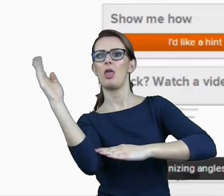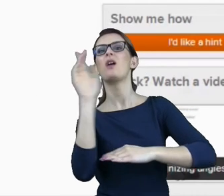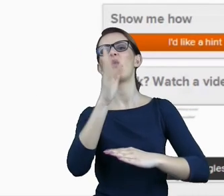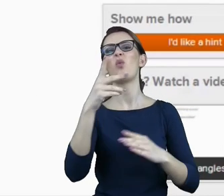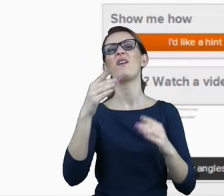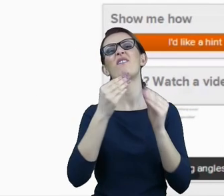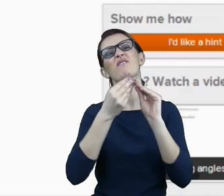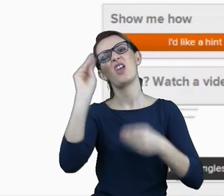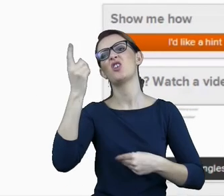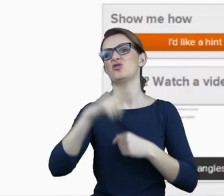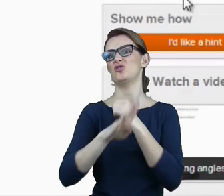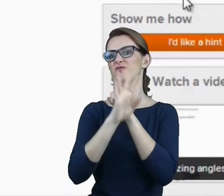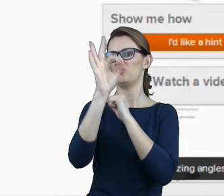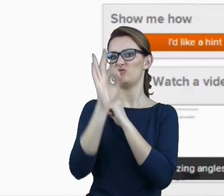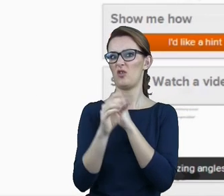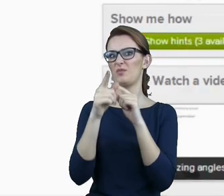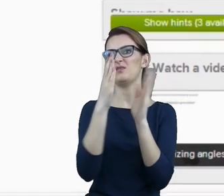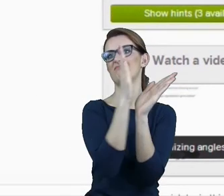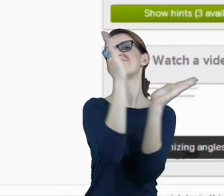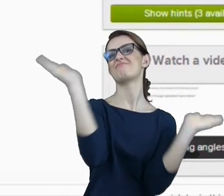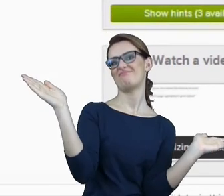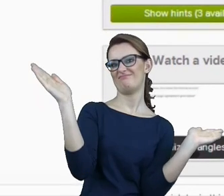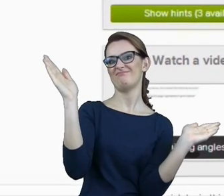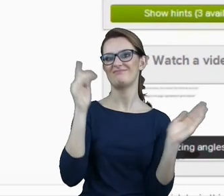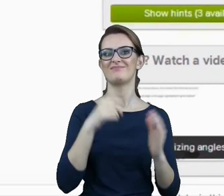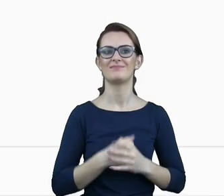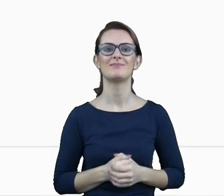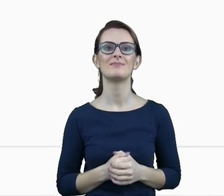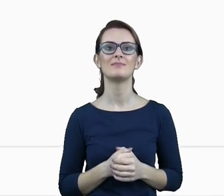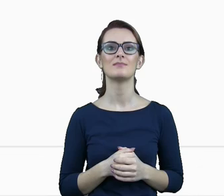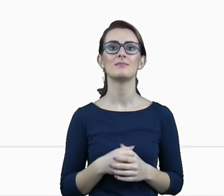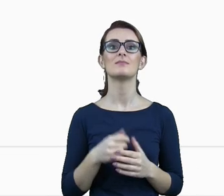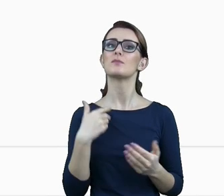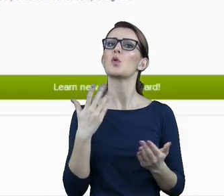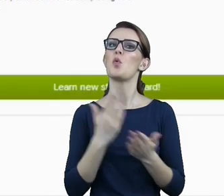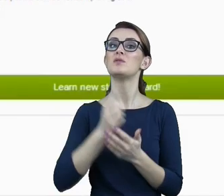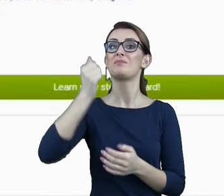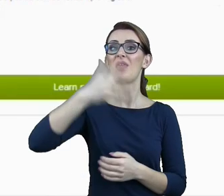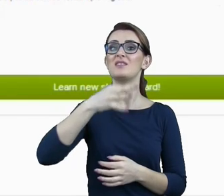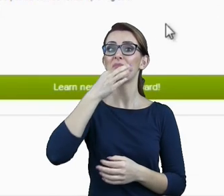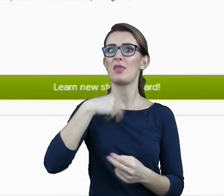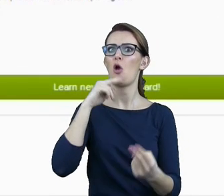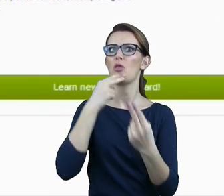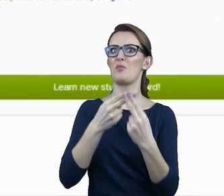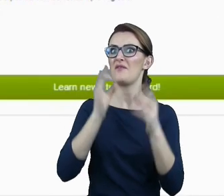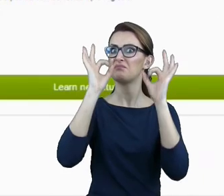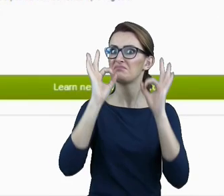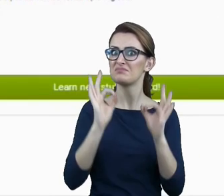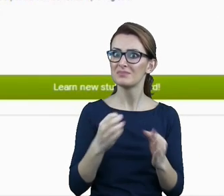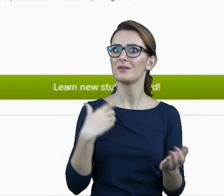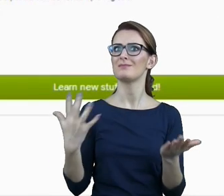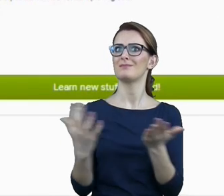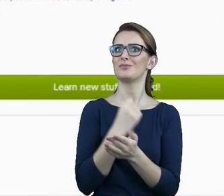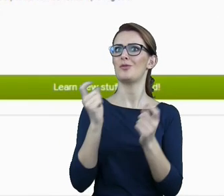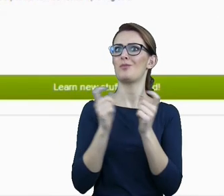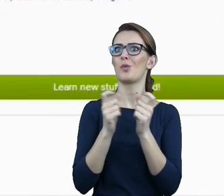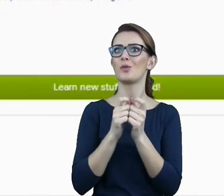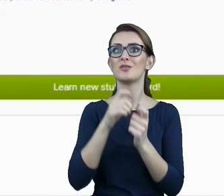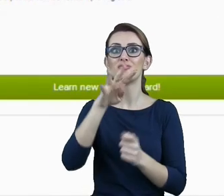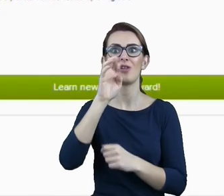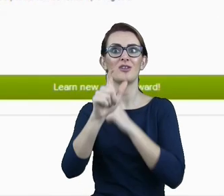to kąt większy niż 90 stopni i jest rozwarty. Odpowiedziałam poprawnie na 5 pytań. Przeliczają mi się punkty. Zdobyłam